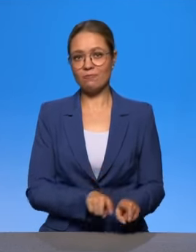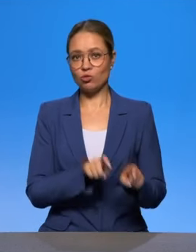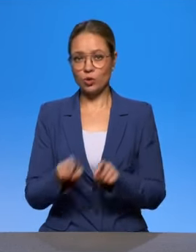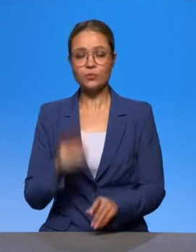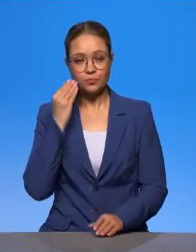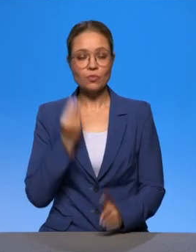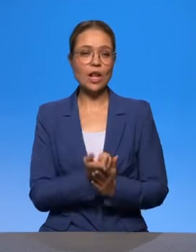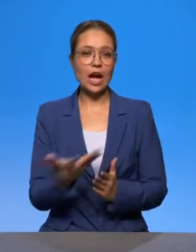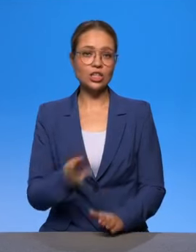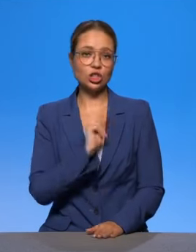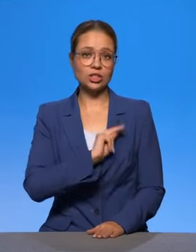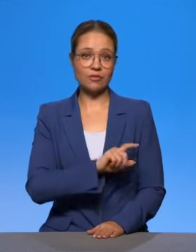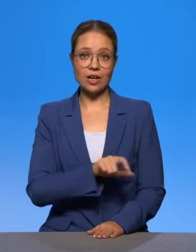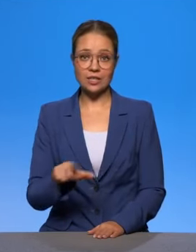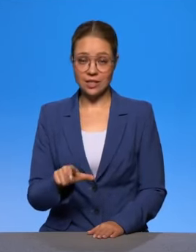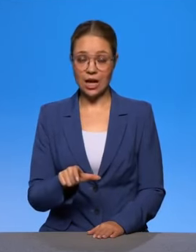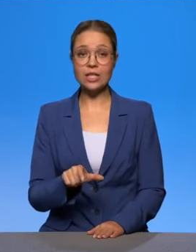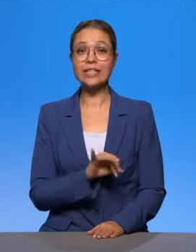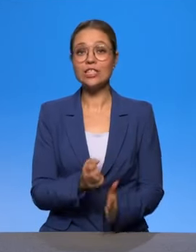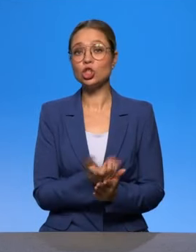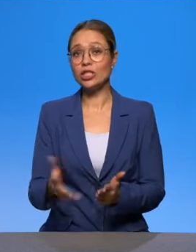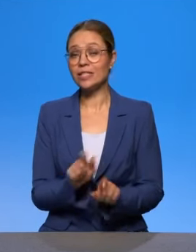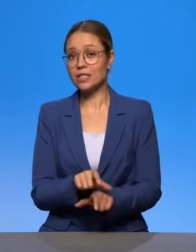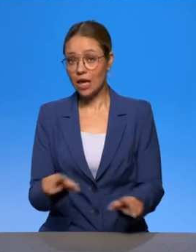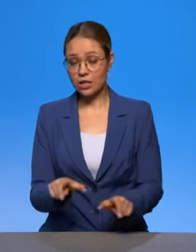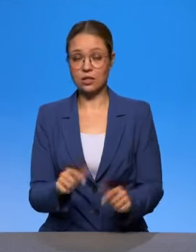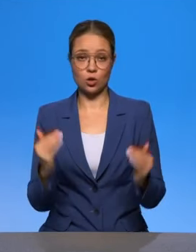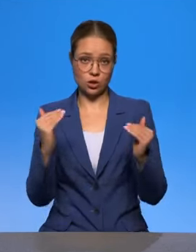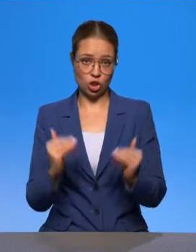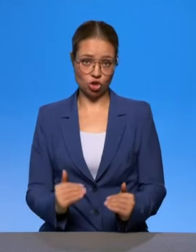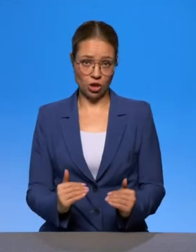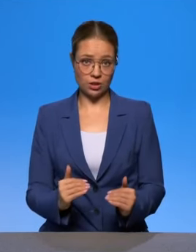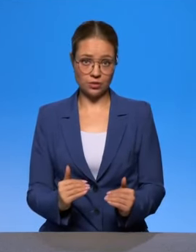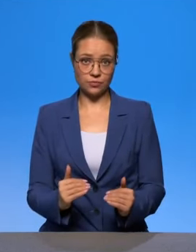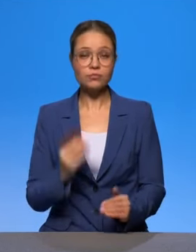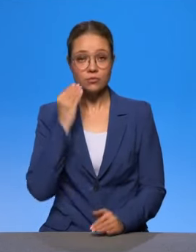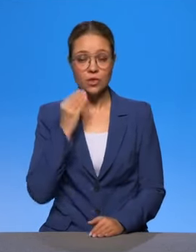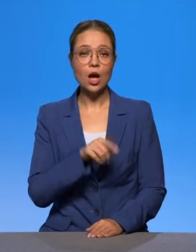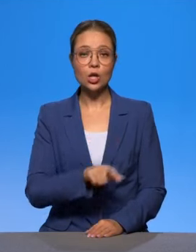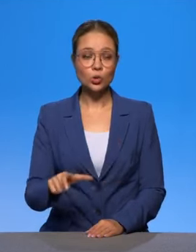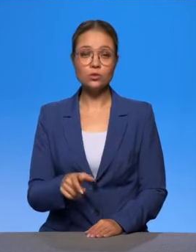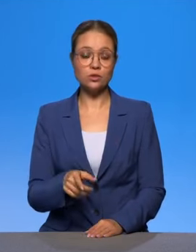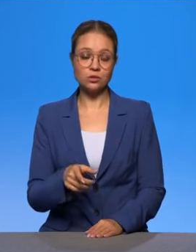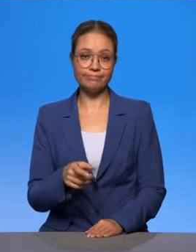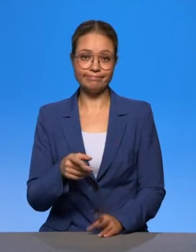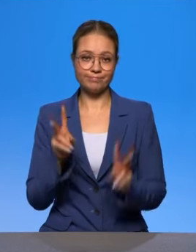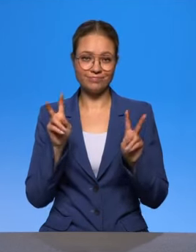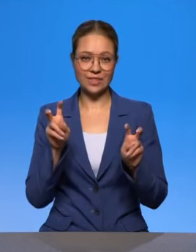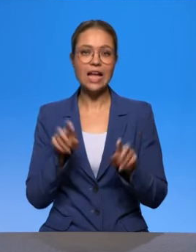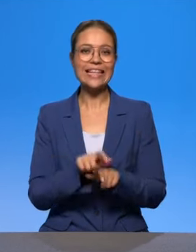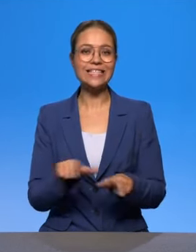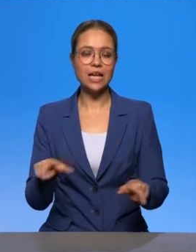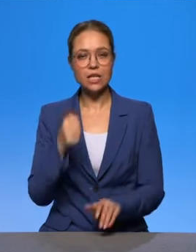причем и численность населения, и численность занятых, стареет население. И вот этот